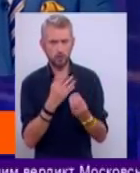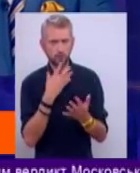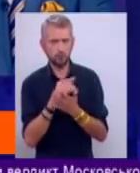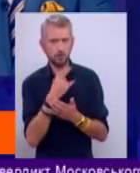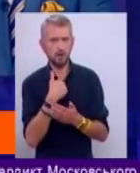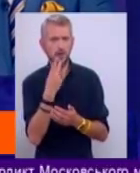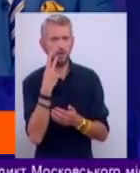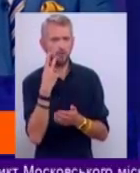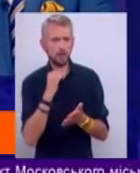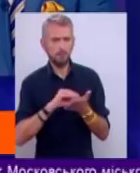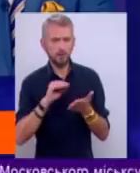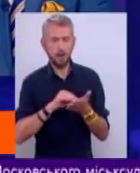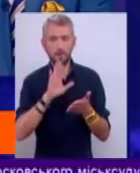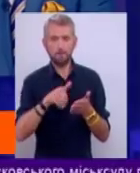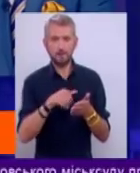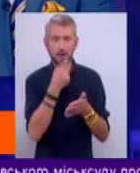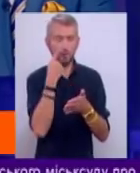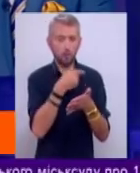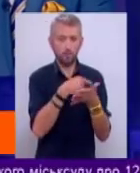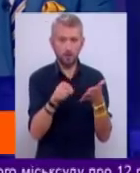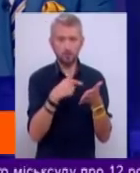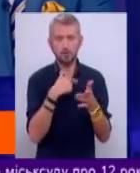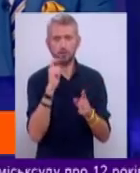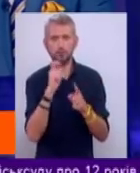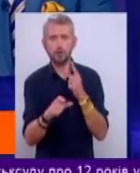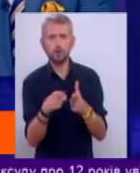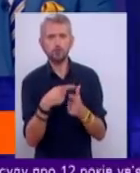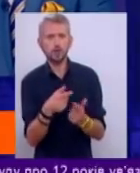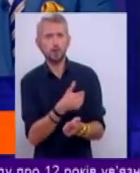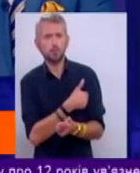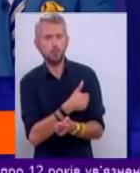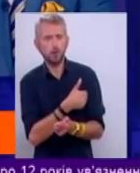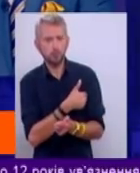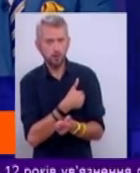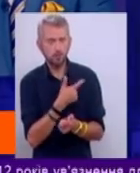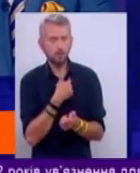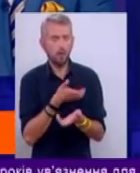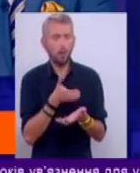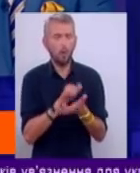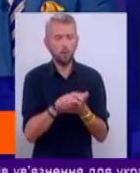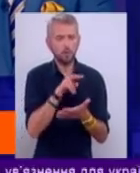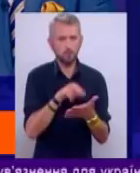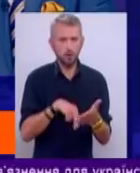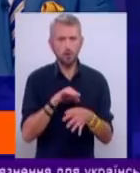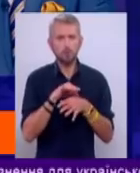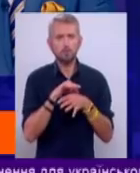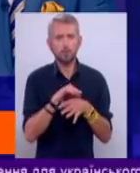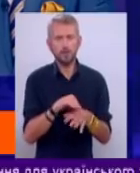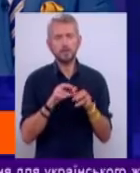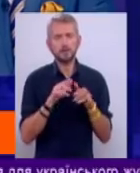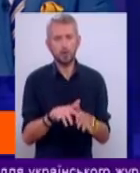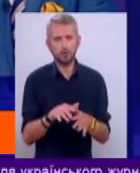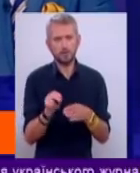писала після зауваження чи побажання, ознайомлена, проведено заходи виховного впливу.